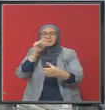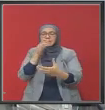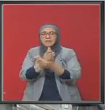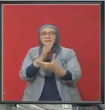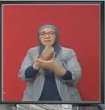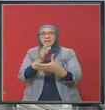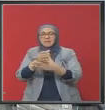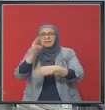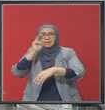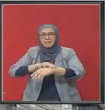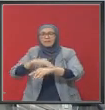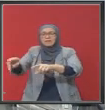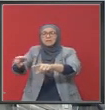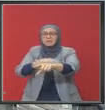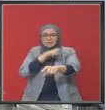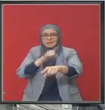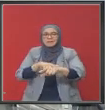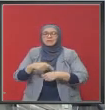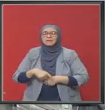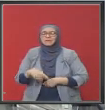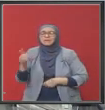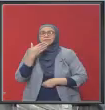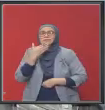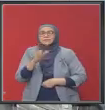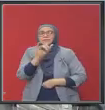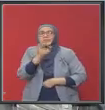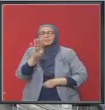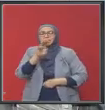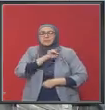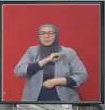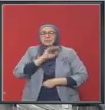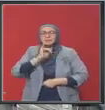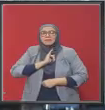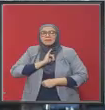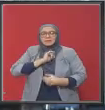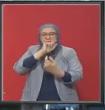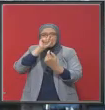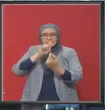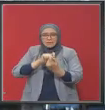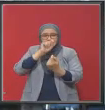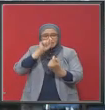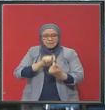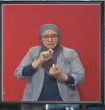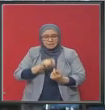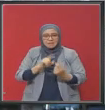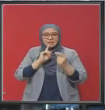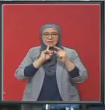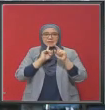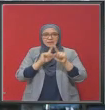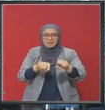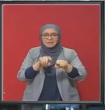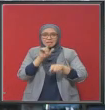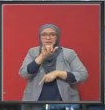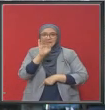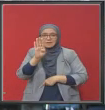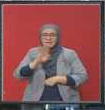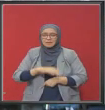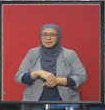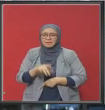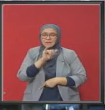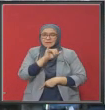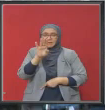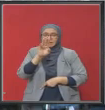terjejas apa Demas yang panjang Makasih yang bohongan menteri saya meneliti jawabannya Muhammad Iman ada yang bawa